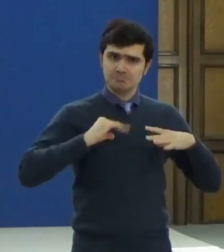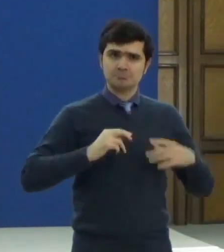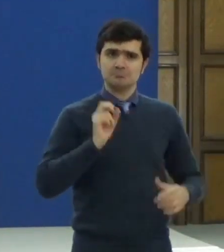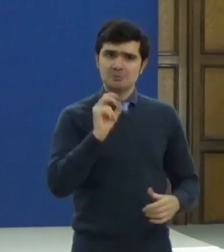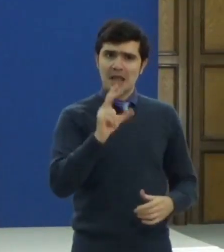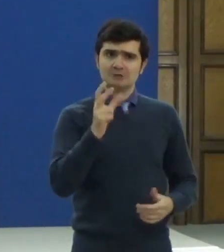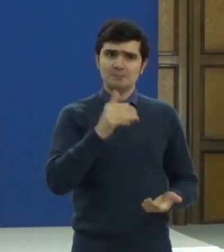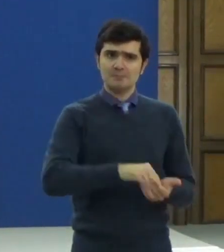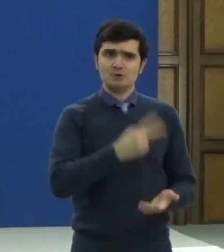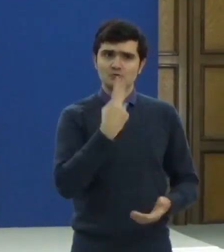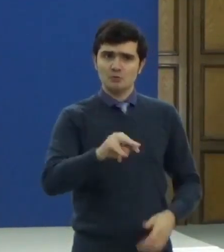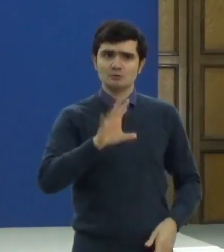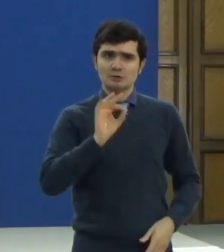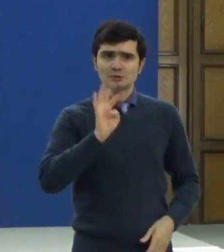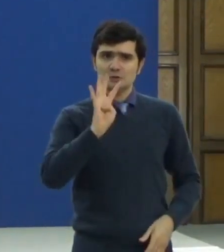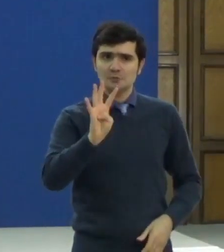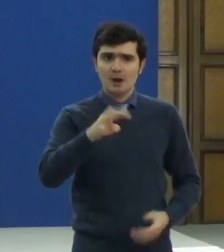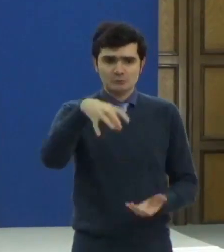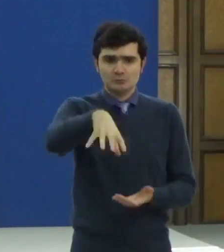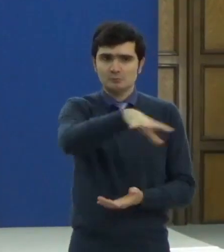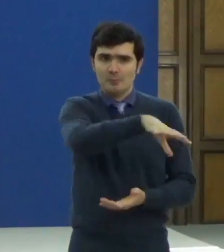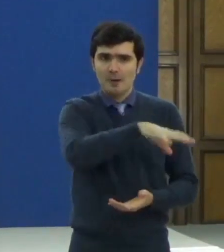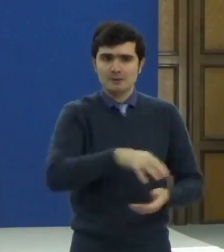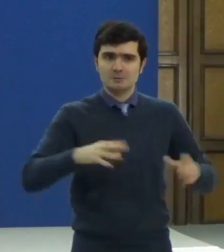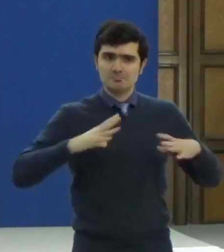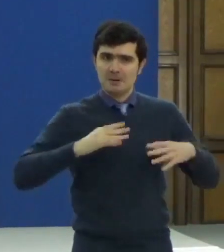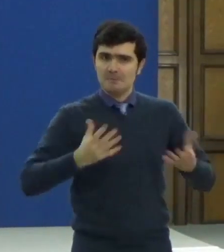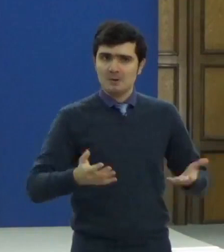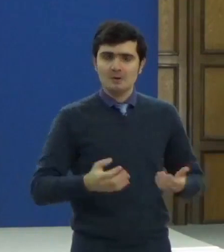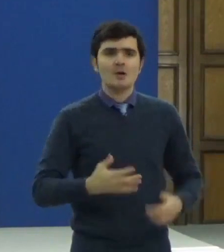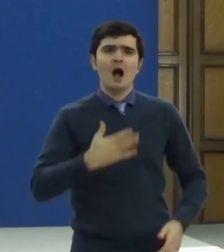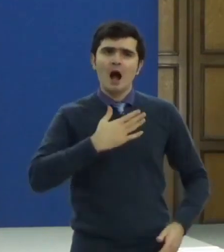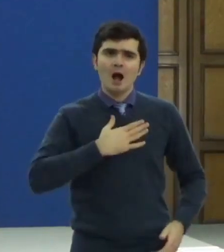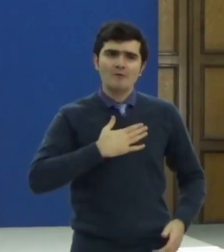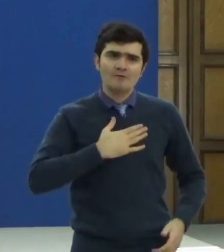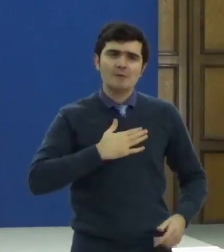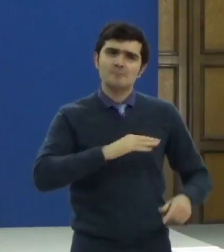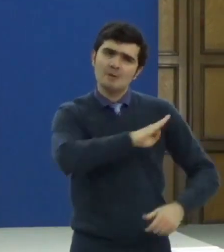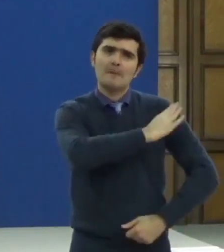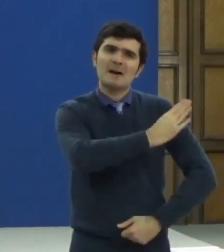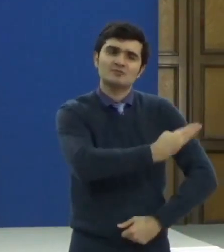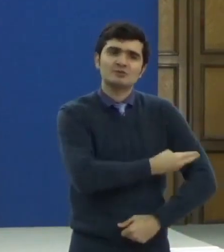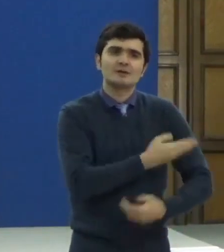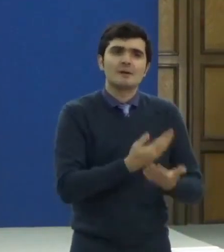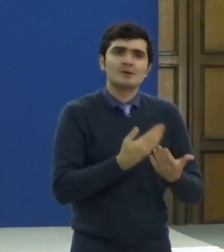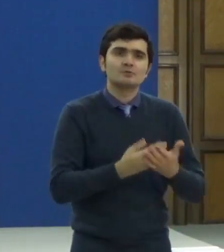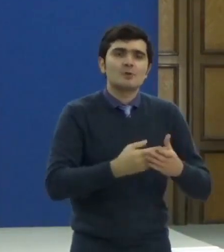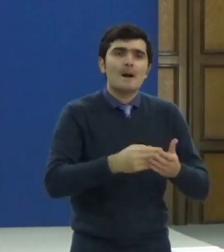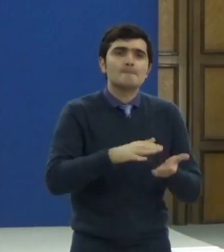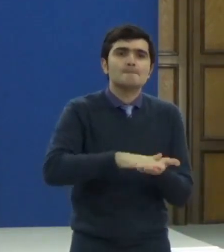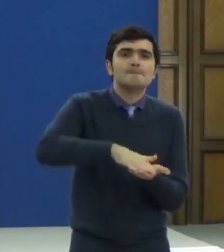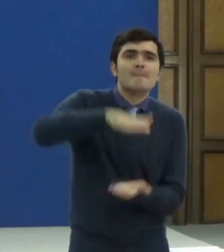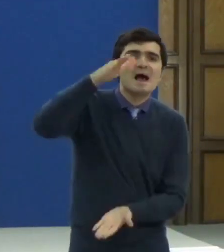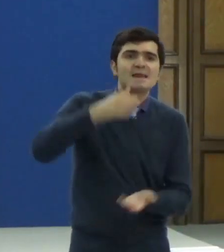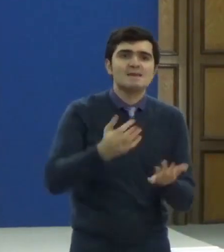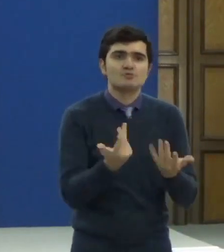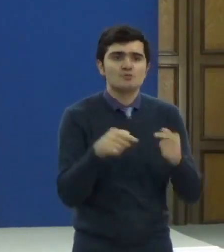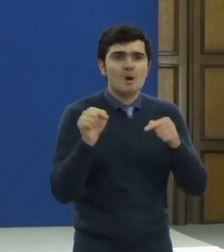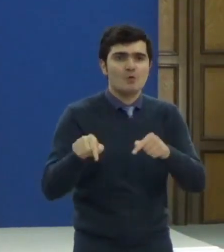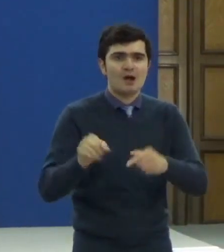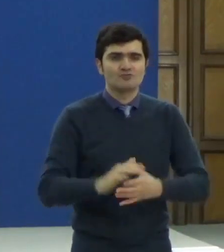13.254 de spații de cazare disponibile și capacitatea de a le multiplica. În